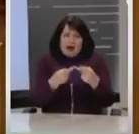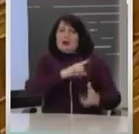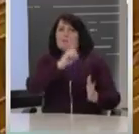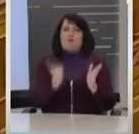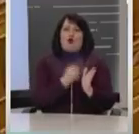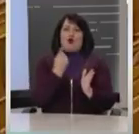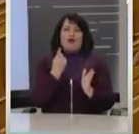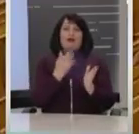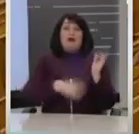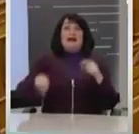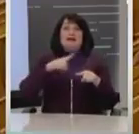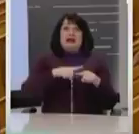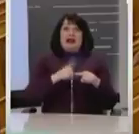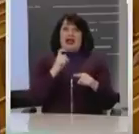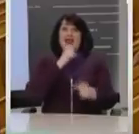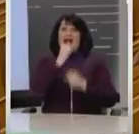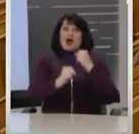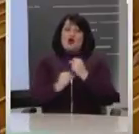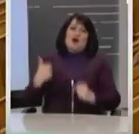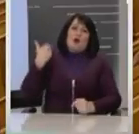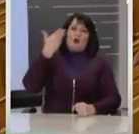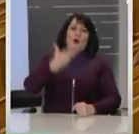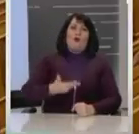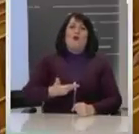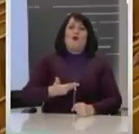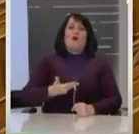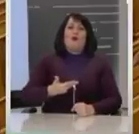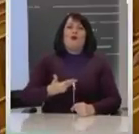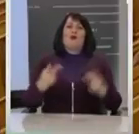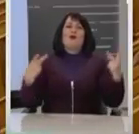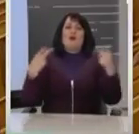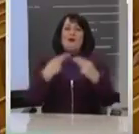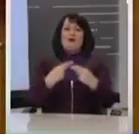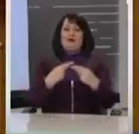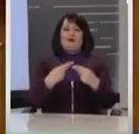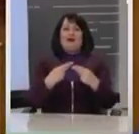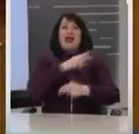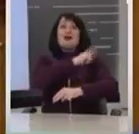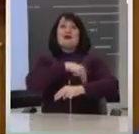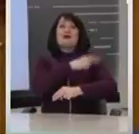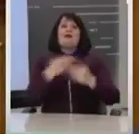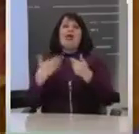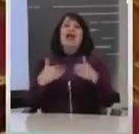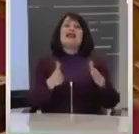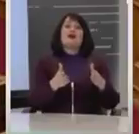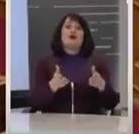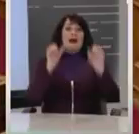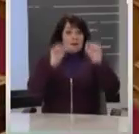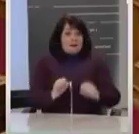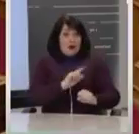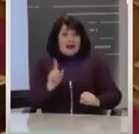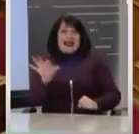φορά στη χώρα μετά από 10 χρόνια ανοίγουν να την ακλίνουν νοσοκομεία. Γίνονται